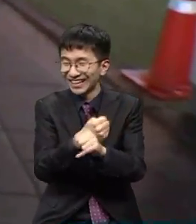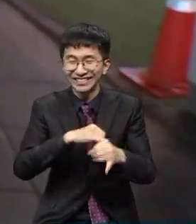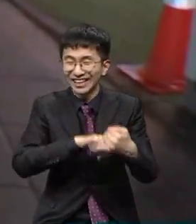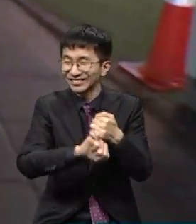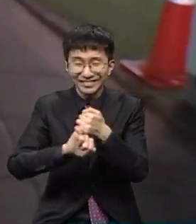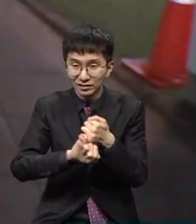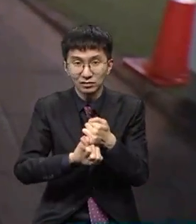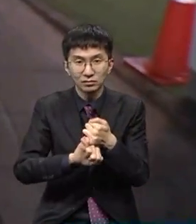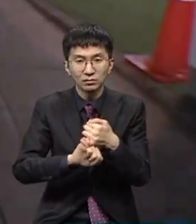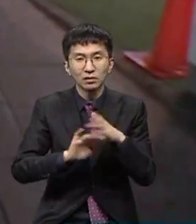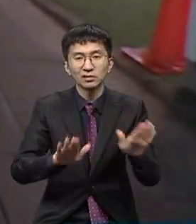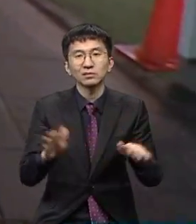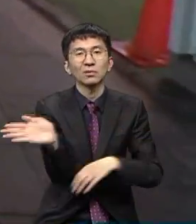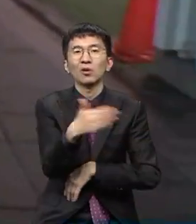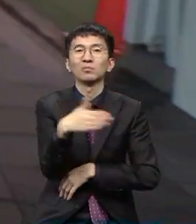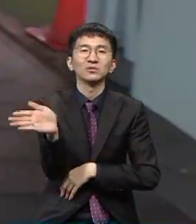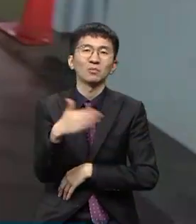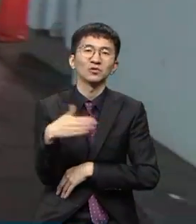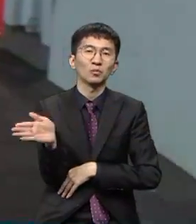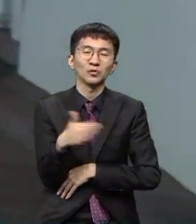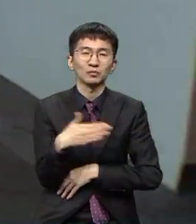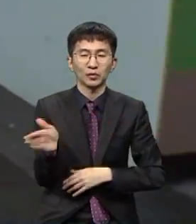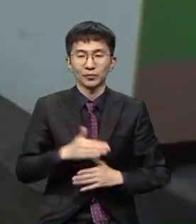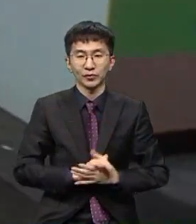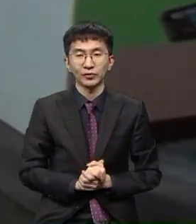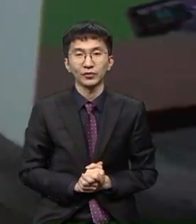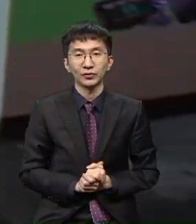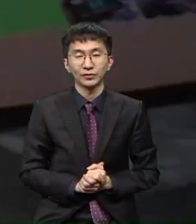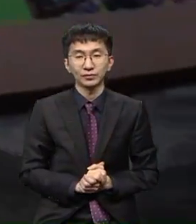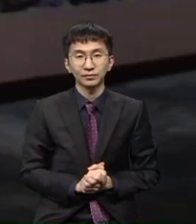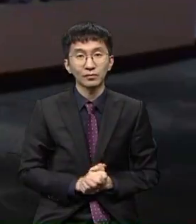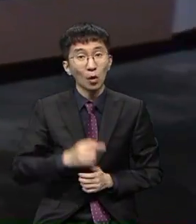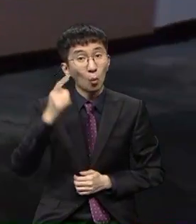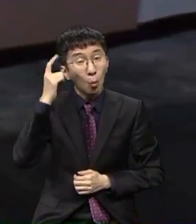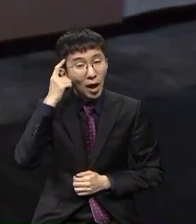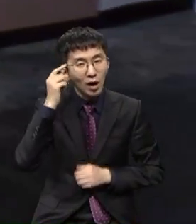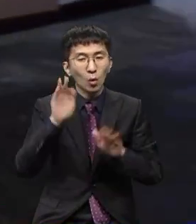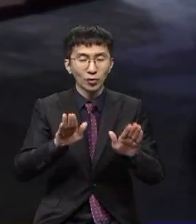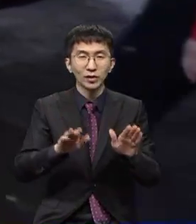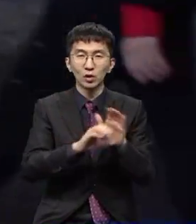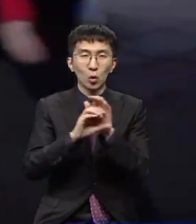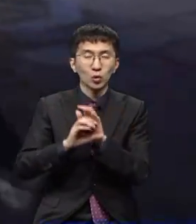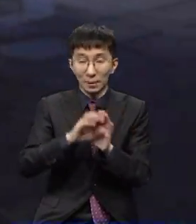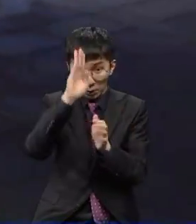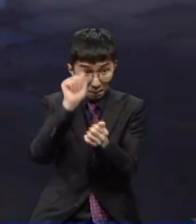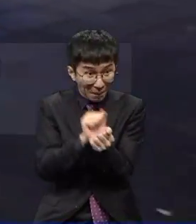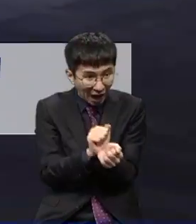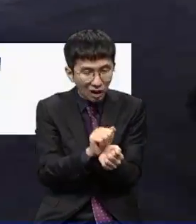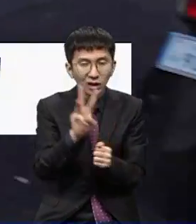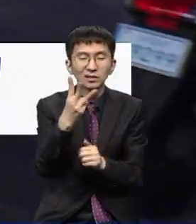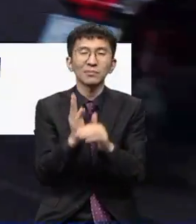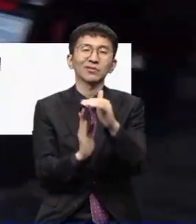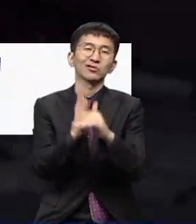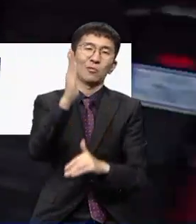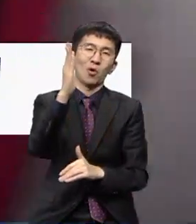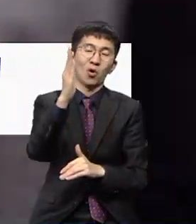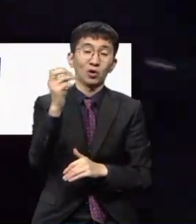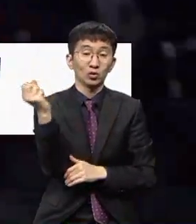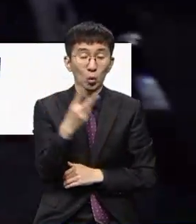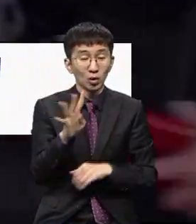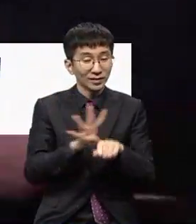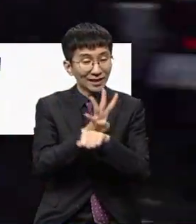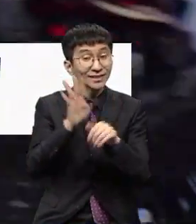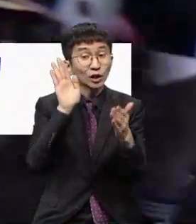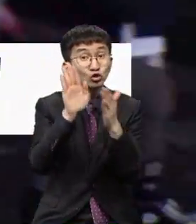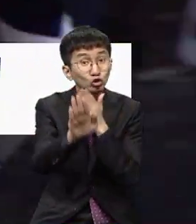거리가 지금은 보시는 것처럼 굉장히 한산하기만 합니다. 아마도 오늘 코로나19 확진자 수가 300명을 좀 넘기고 그리고 4시간